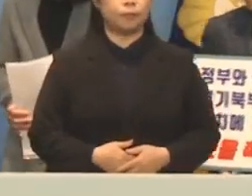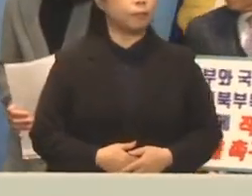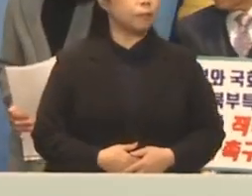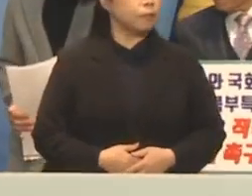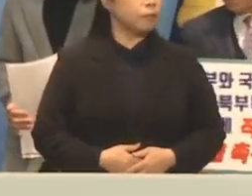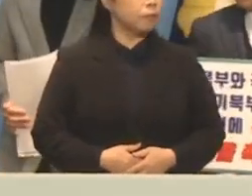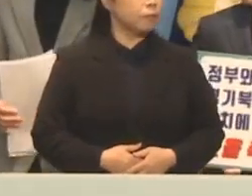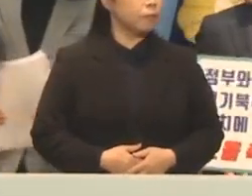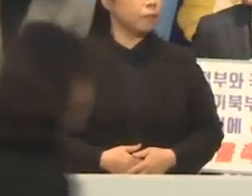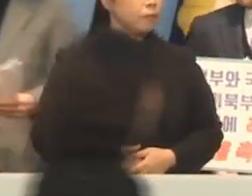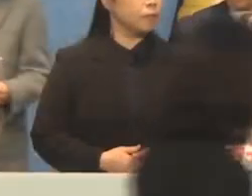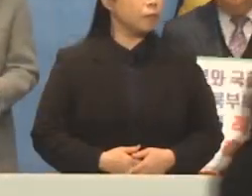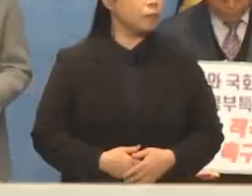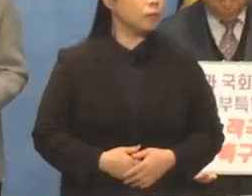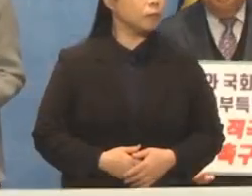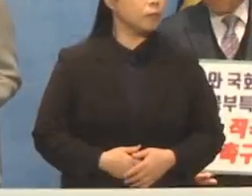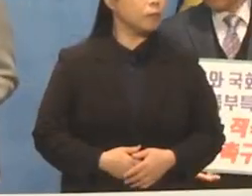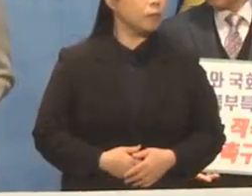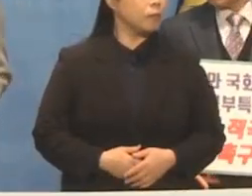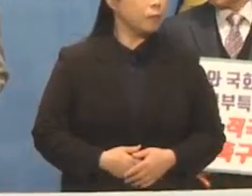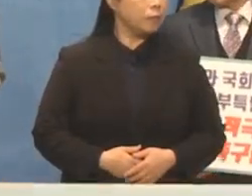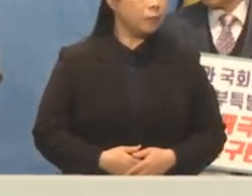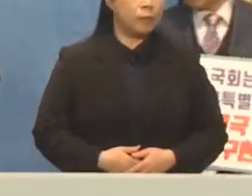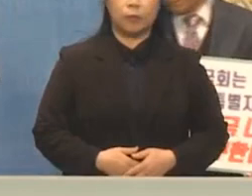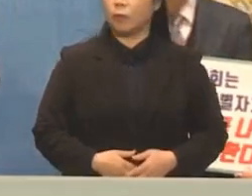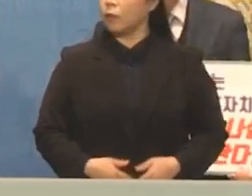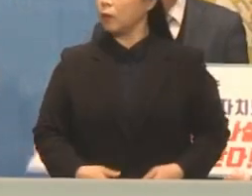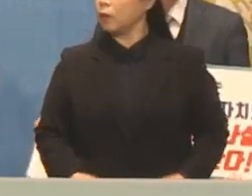이렇게. 사인을 보시고. 아, 저